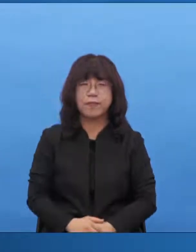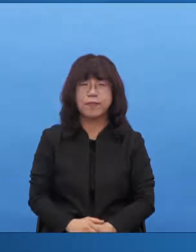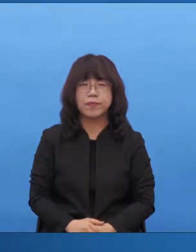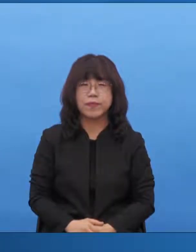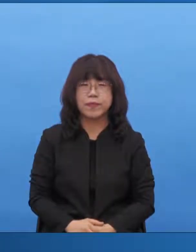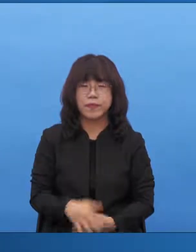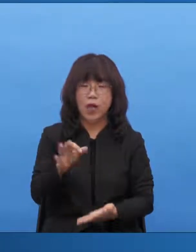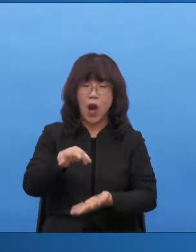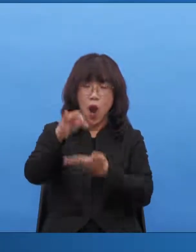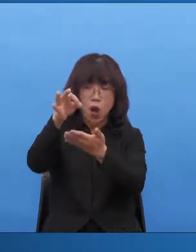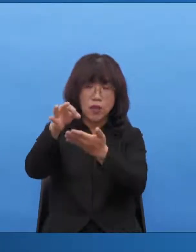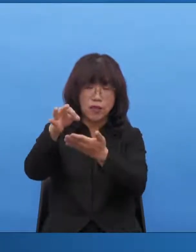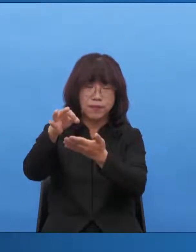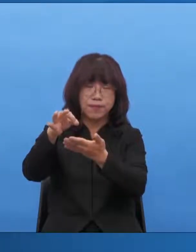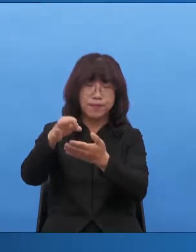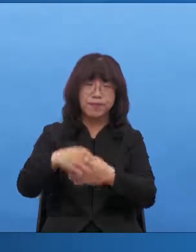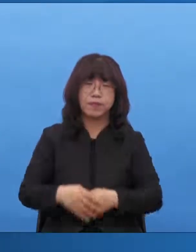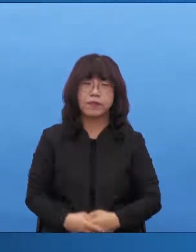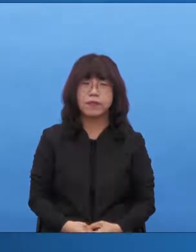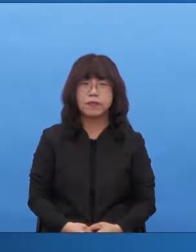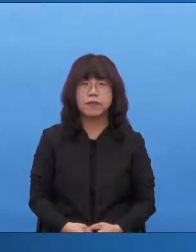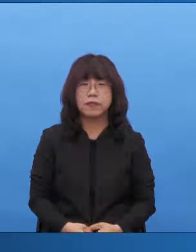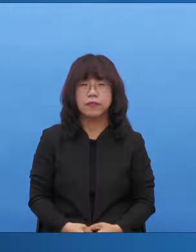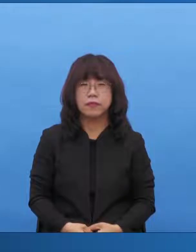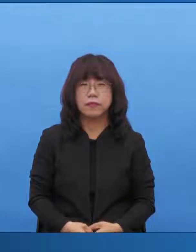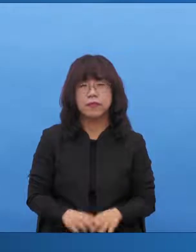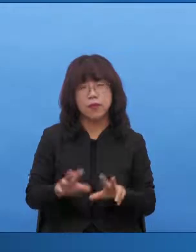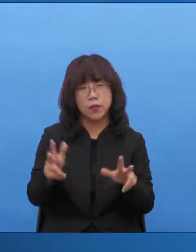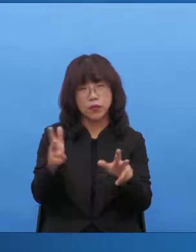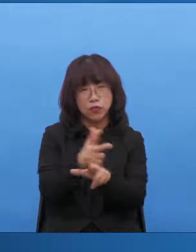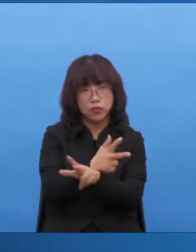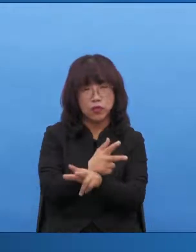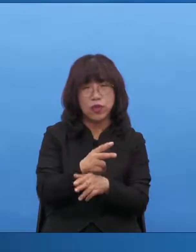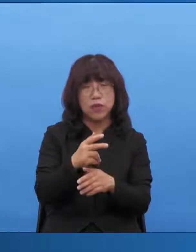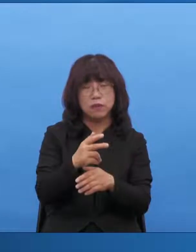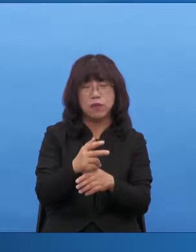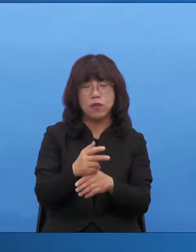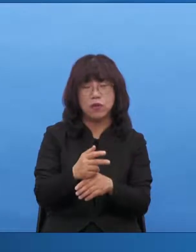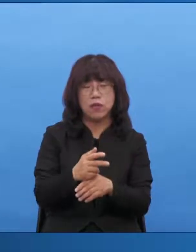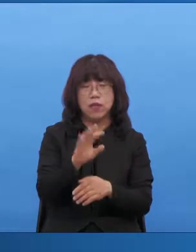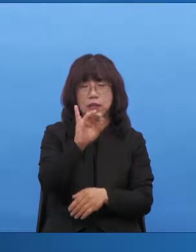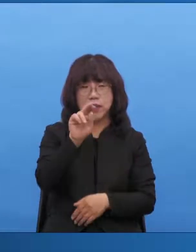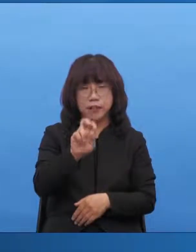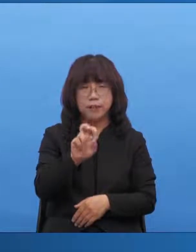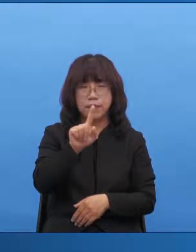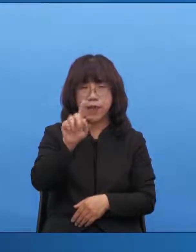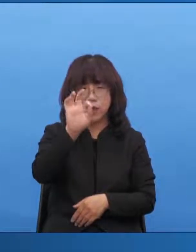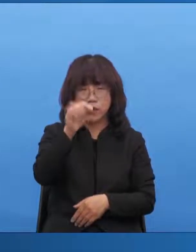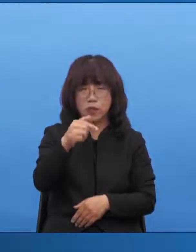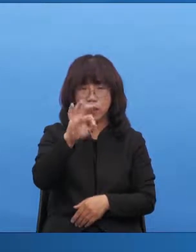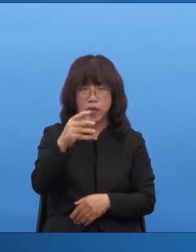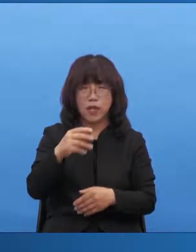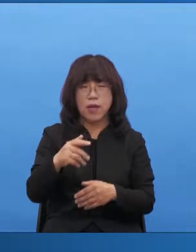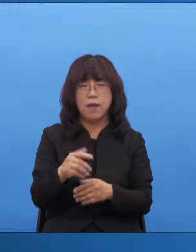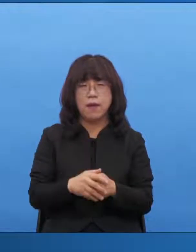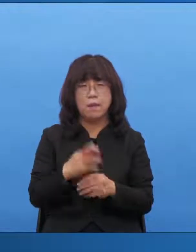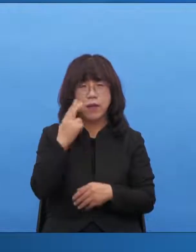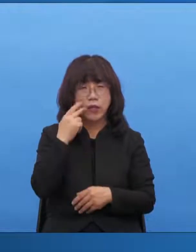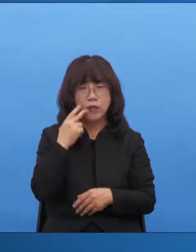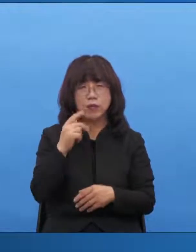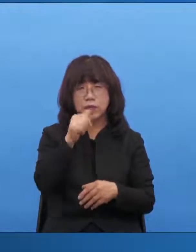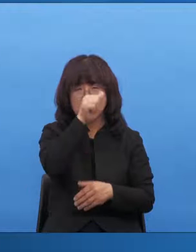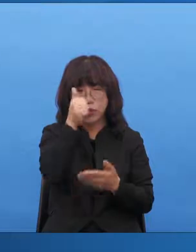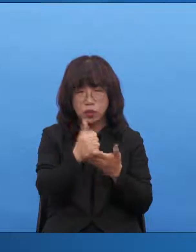주요 헌금 소식입니다. 이번 주 임마누엘 시카고 교회 송효원 장로, 김시은 성도,